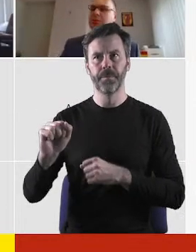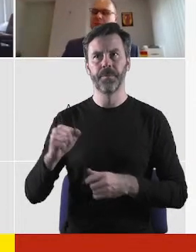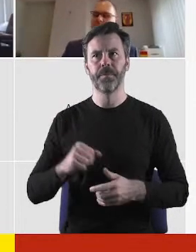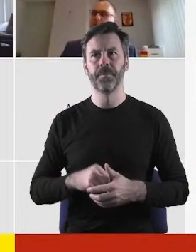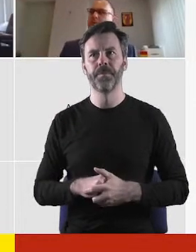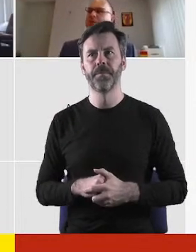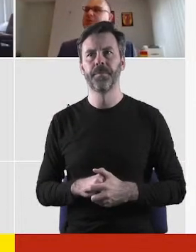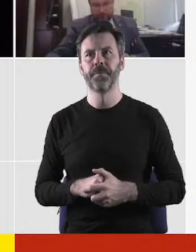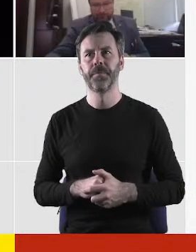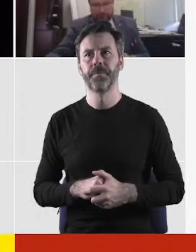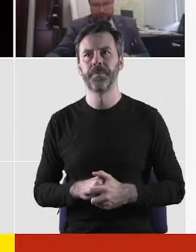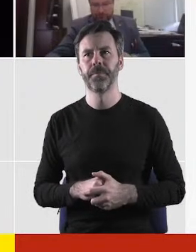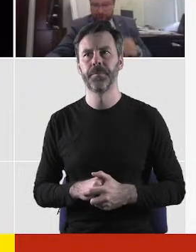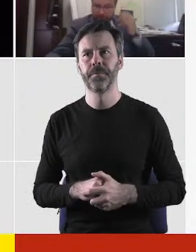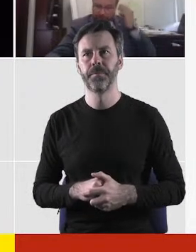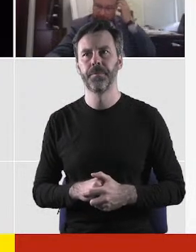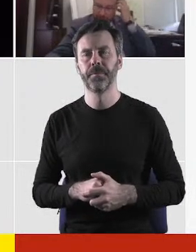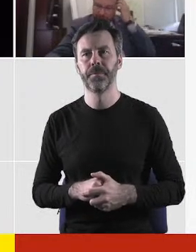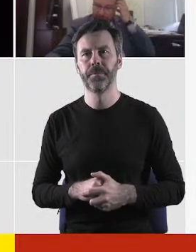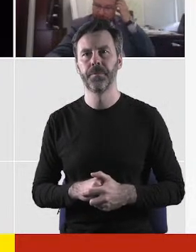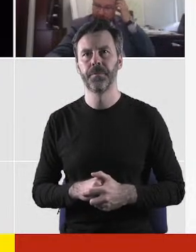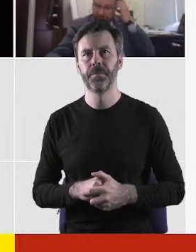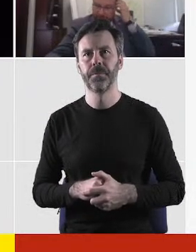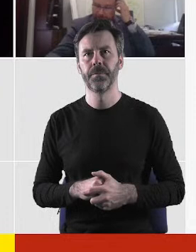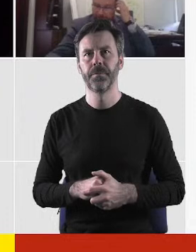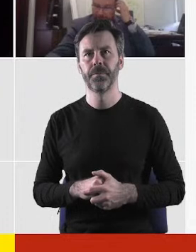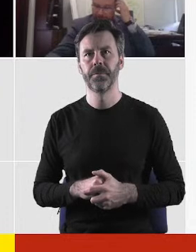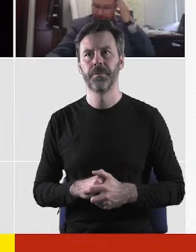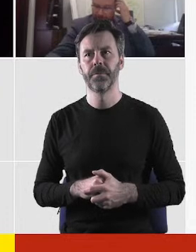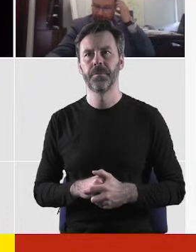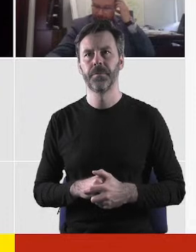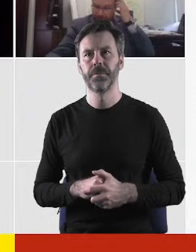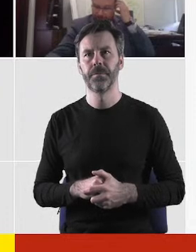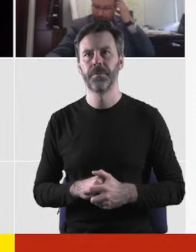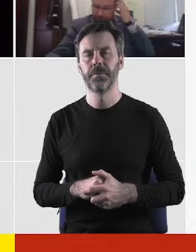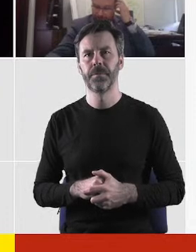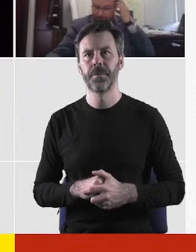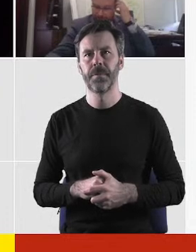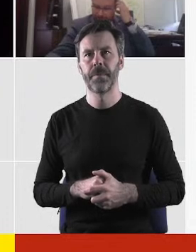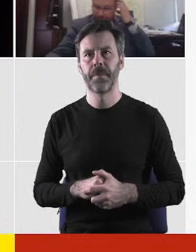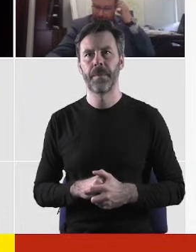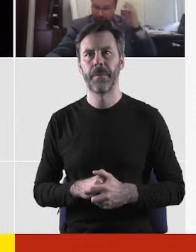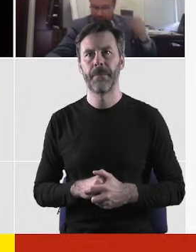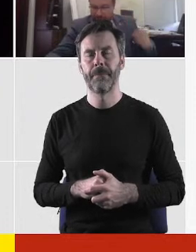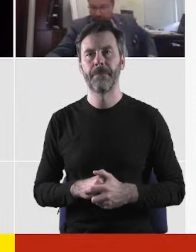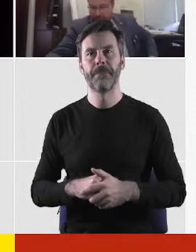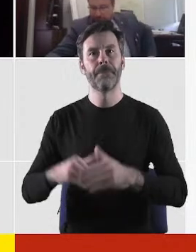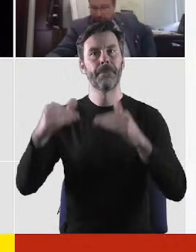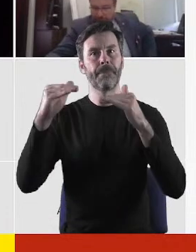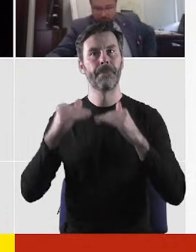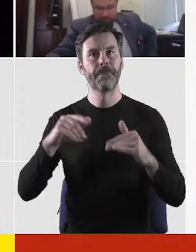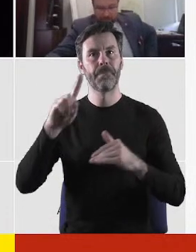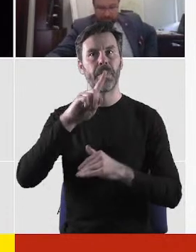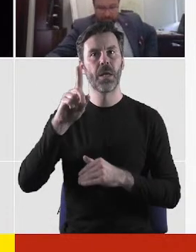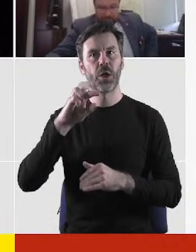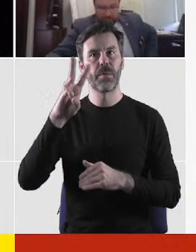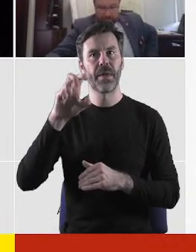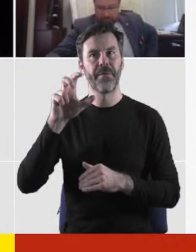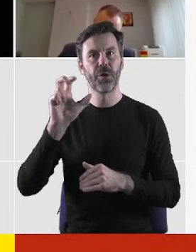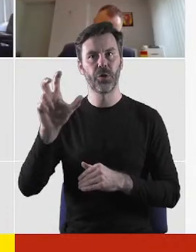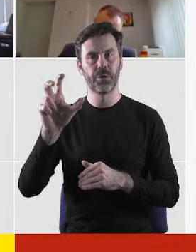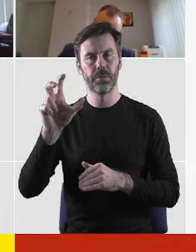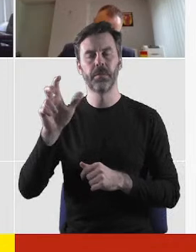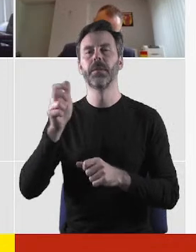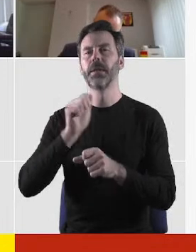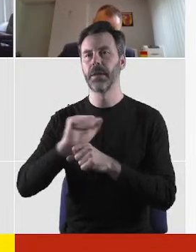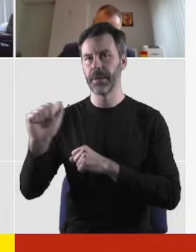wszystkich. Dzień dobry. Ale jest pan obecny, tak? Pani radna Bożena Ziemniewicz. Dzień